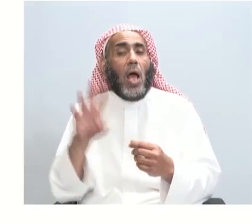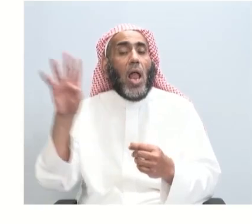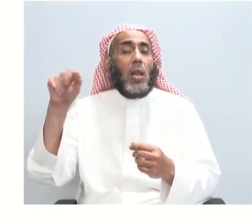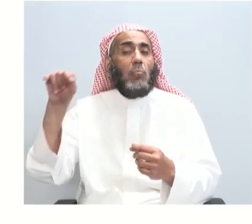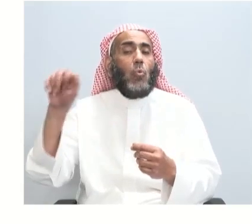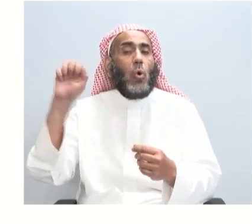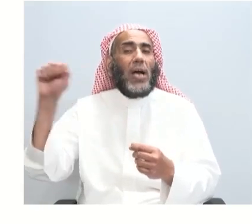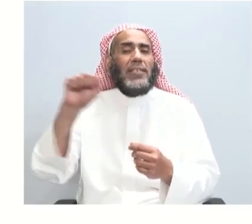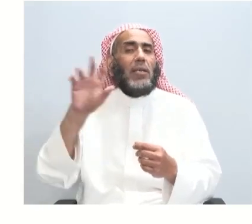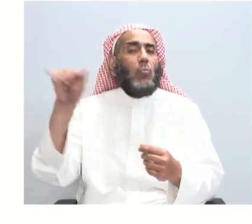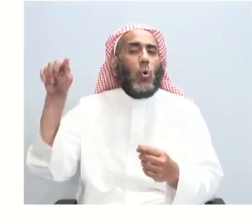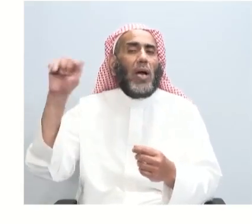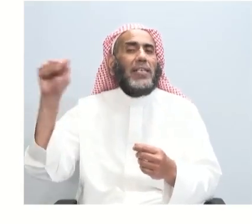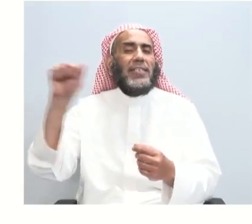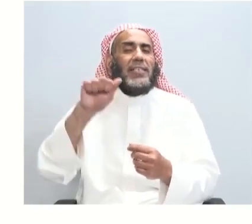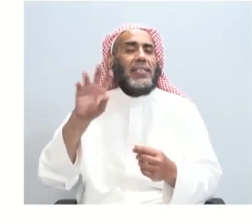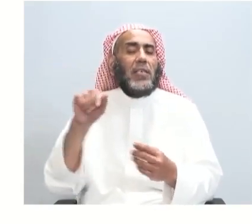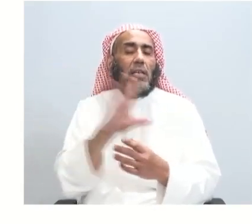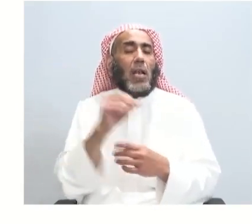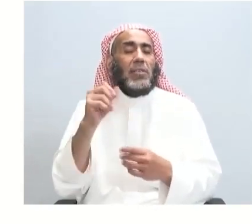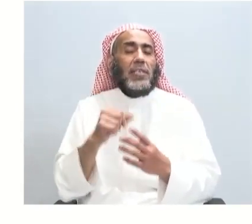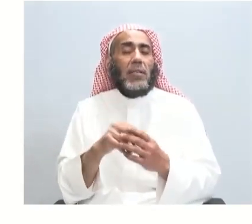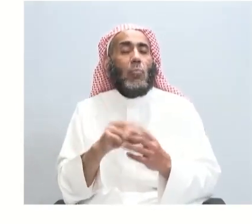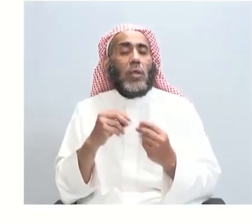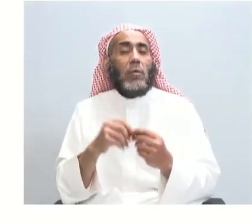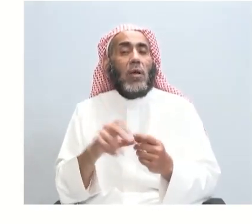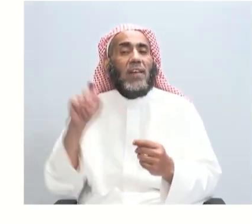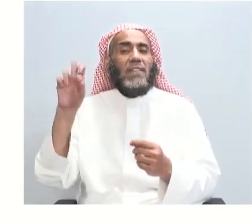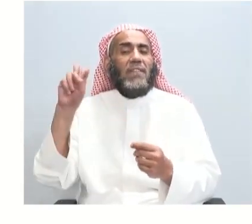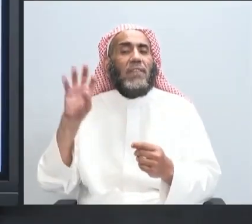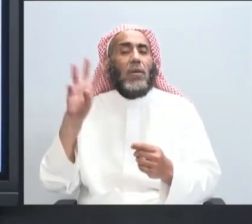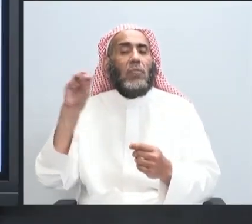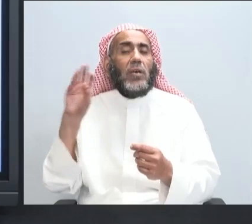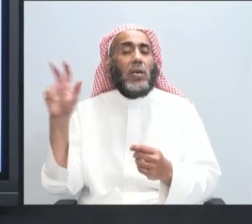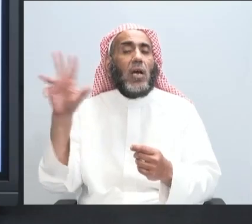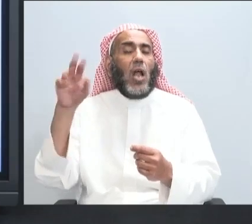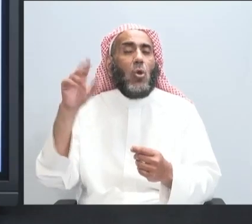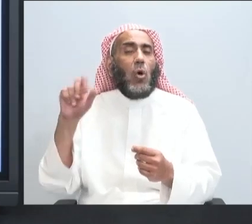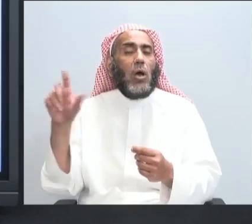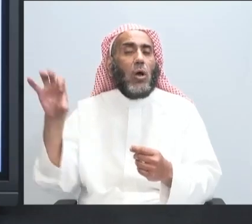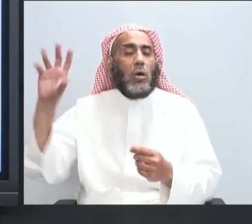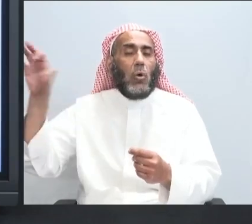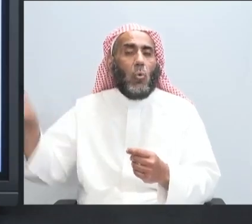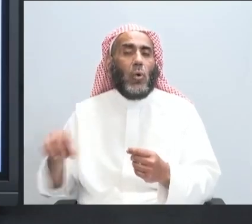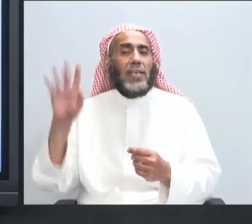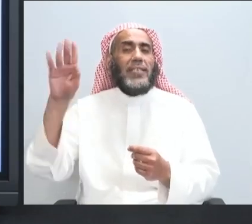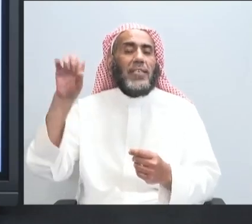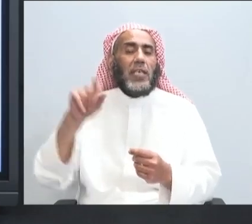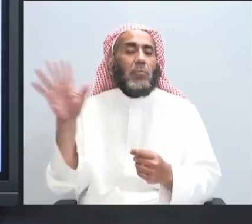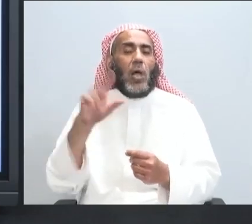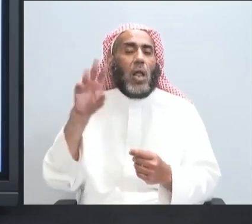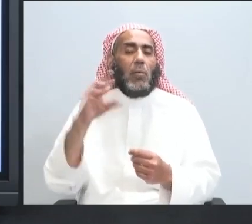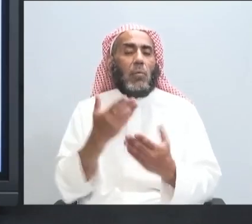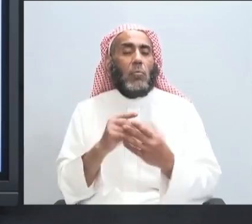المخصص لابن سيدة كذلك خاص بالمعاني، وأيضا فقه اللغة وسر العربية أيضا من معاجم المعاني.